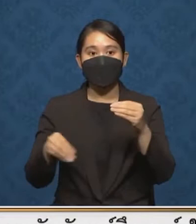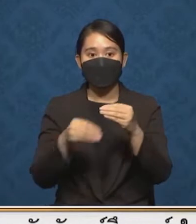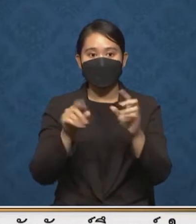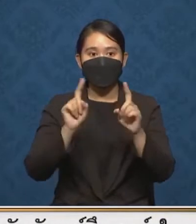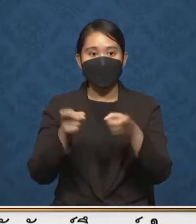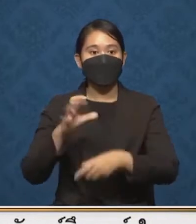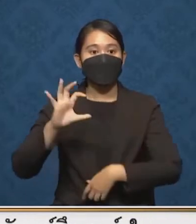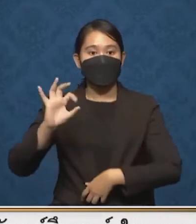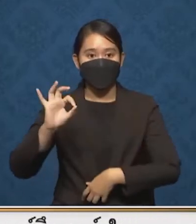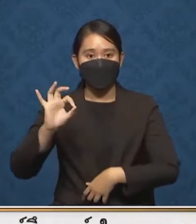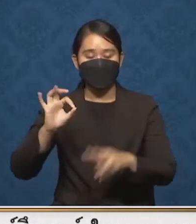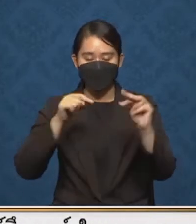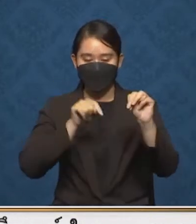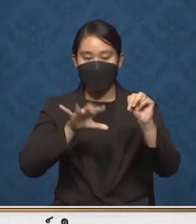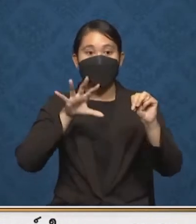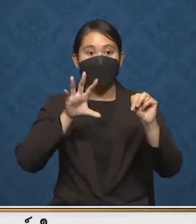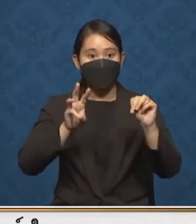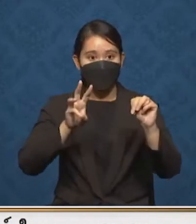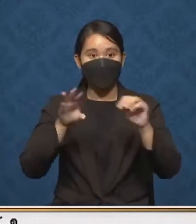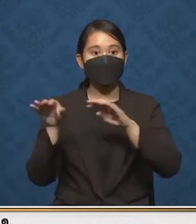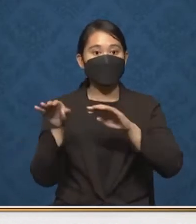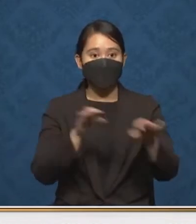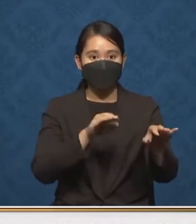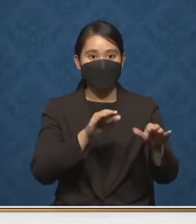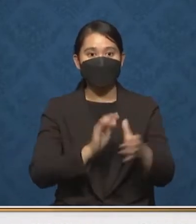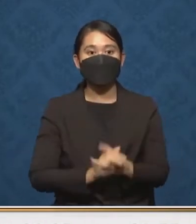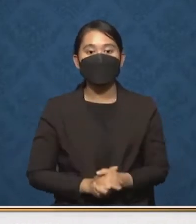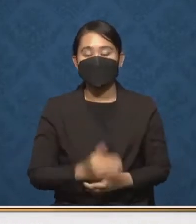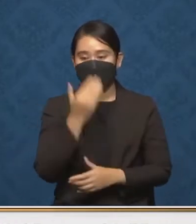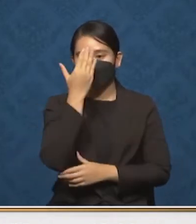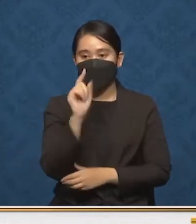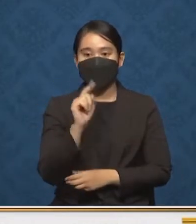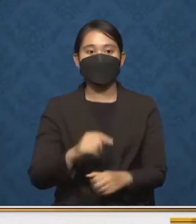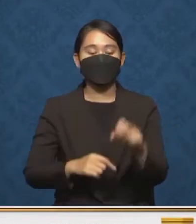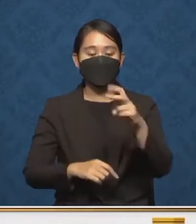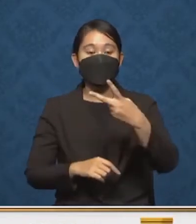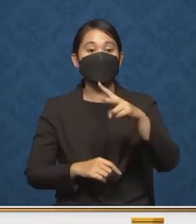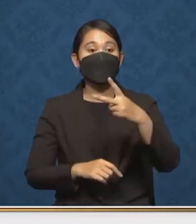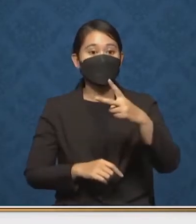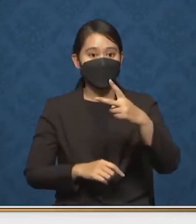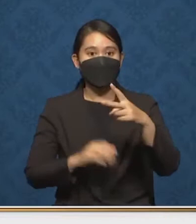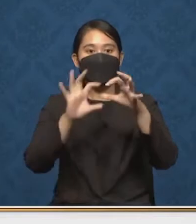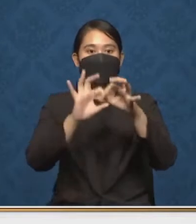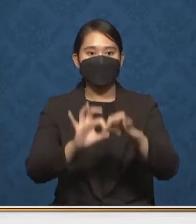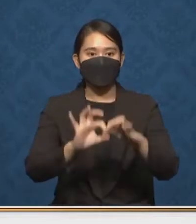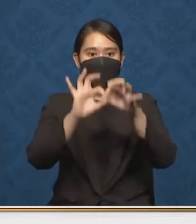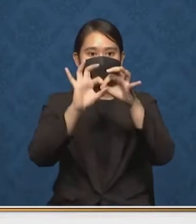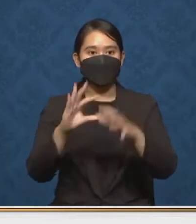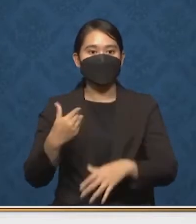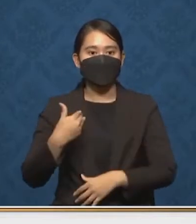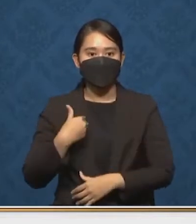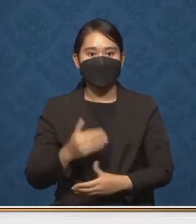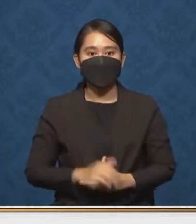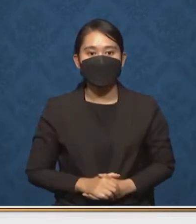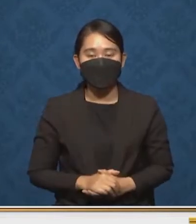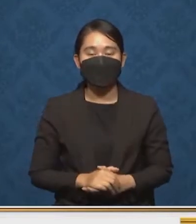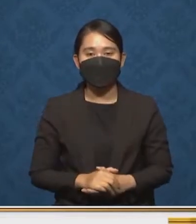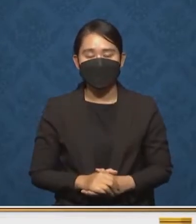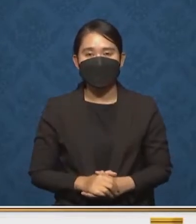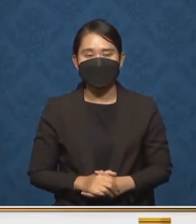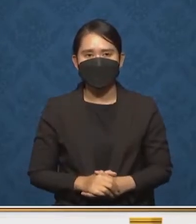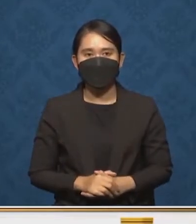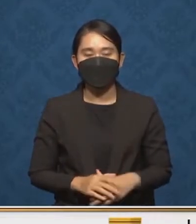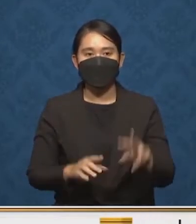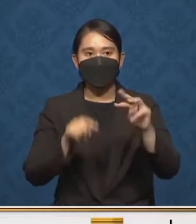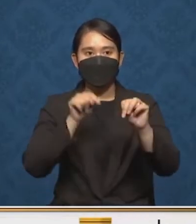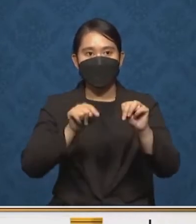9ในมาตรา6ไปพร้อมกันครับเพราะว่าทั้ง2ประเด็นนั้นมีความเกี่ยวข้องสัมพันธ์กันครับท่านประธานครับในมา